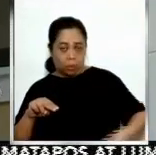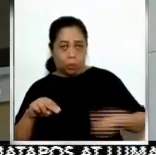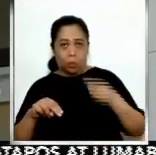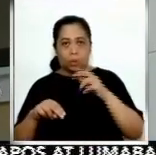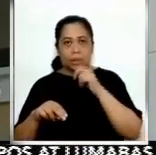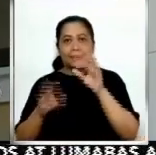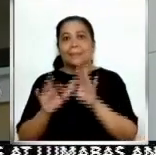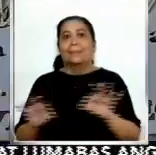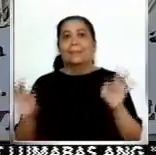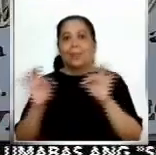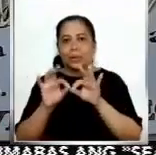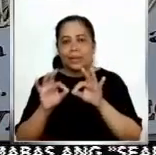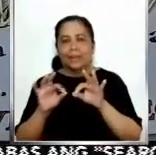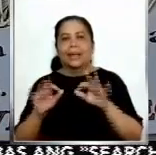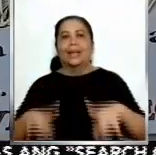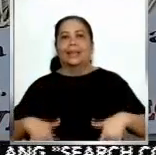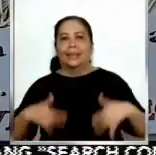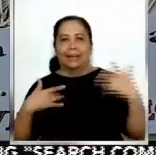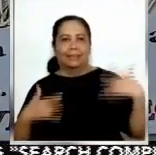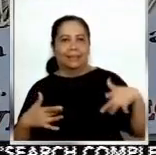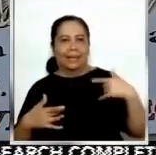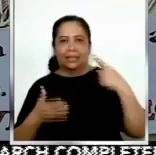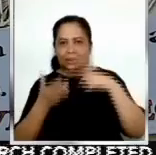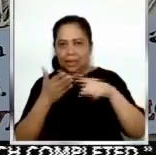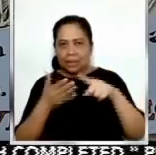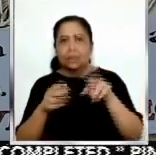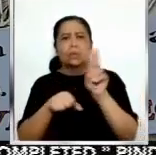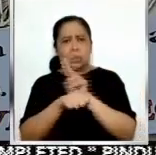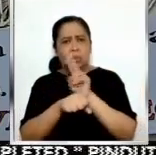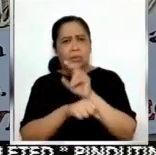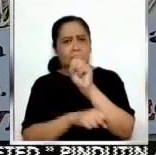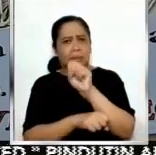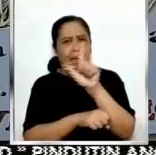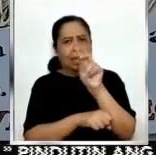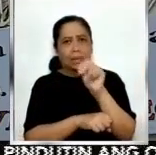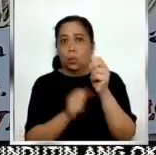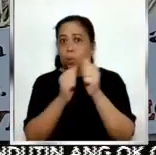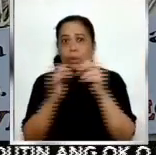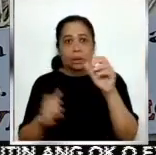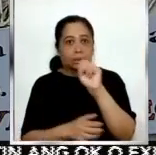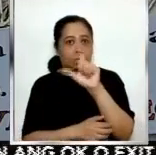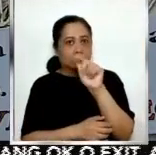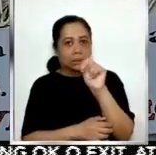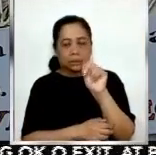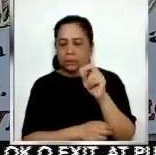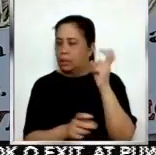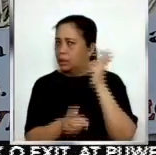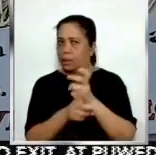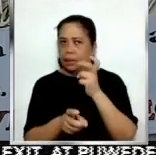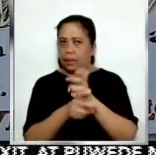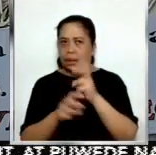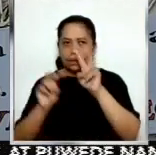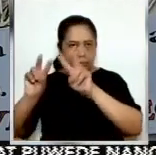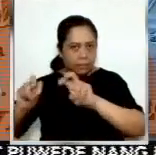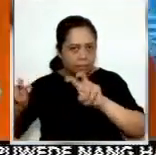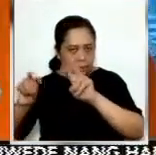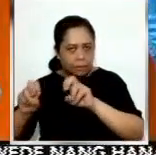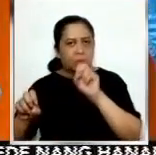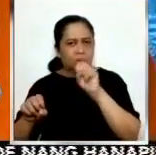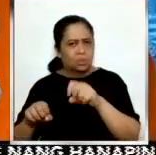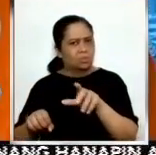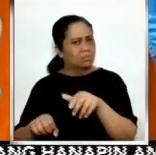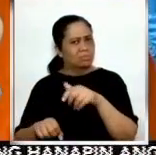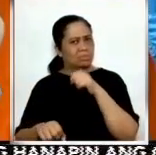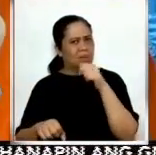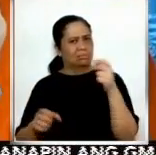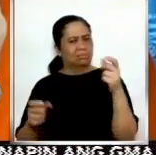ang lifestyle check gamit ang SALN. Kung walang SALN, mahihirapan ang investigasyon. Kaya hindi raw tugma